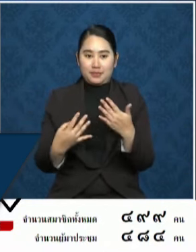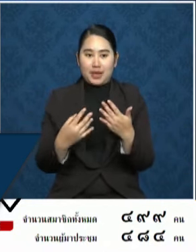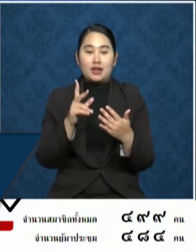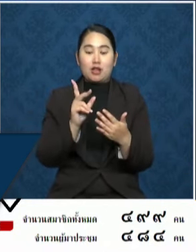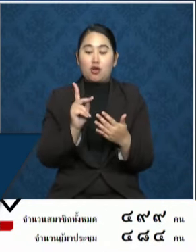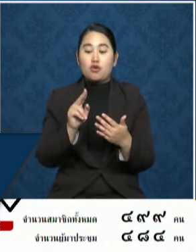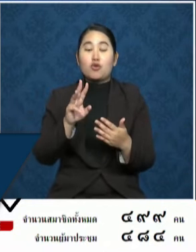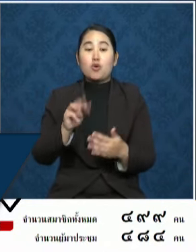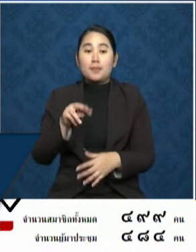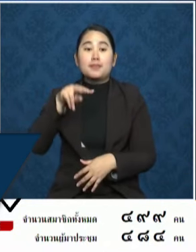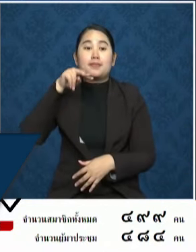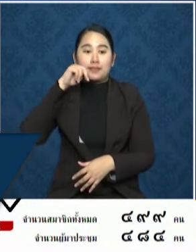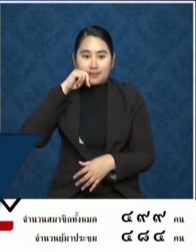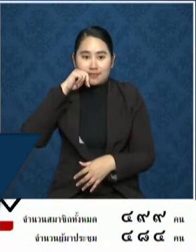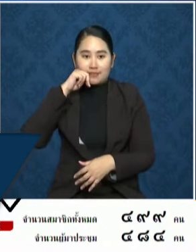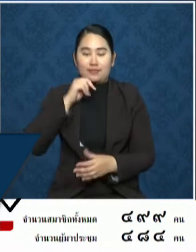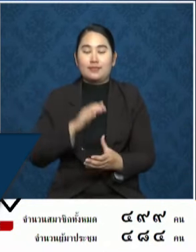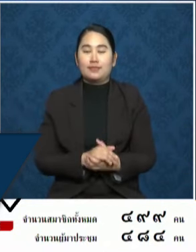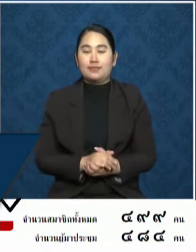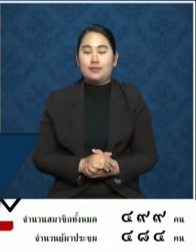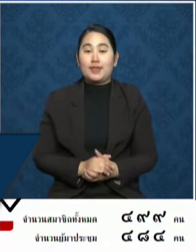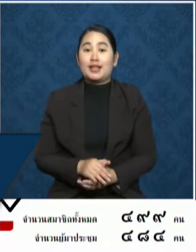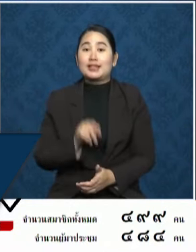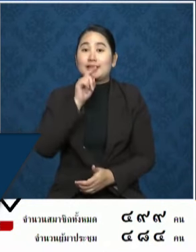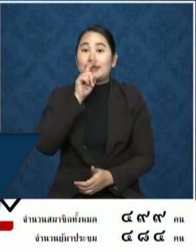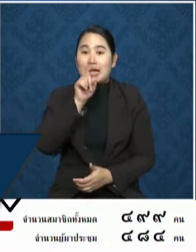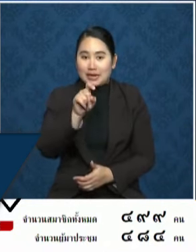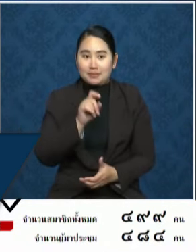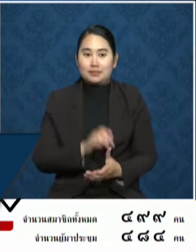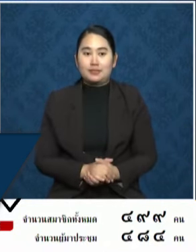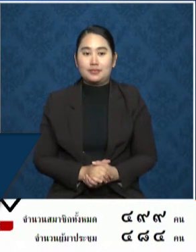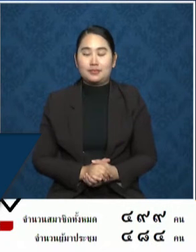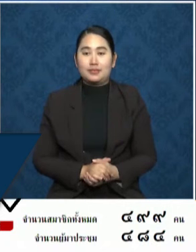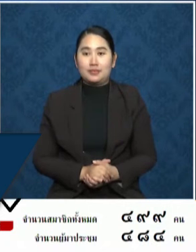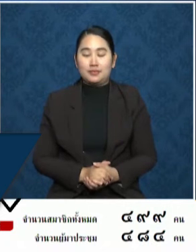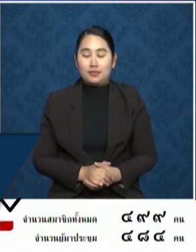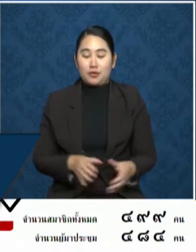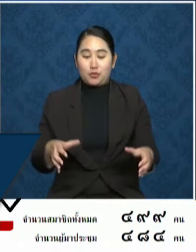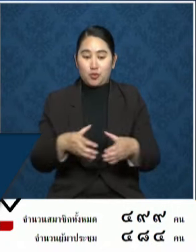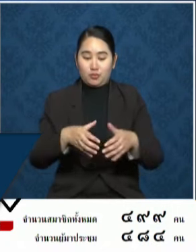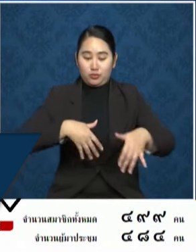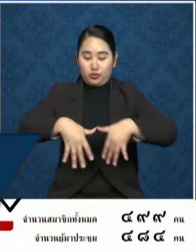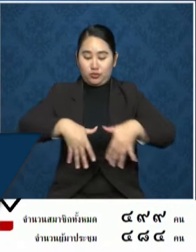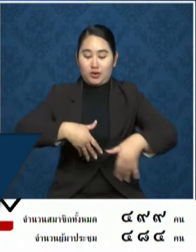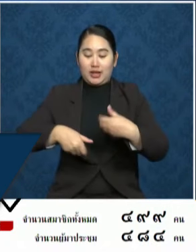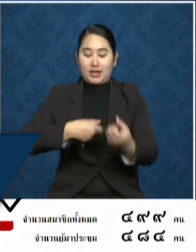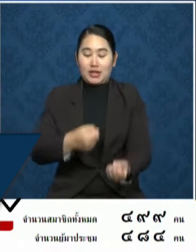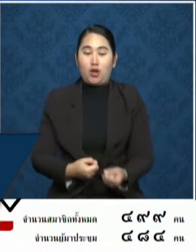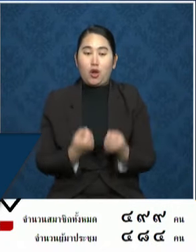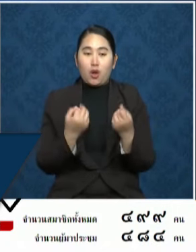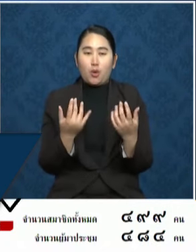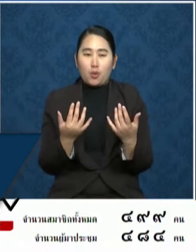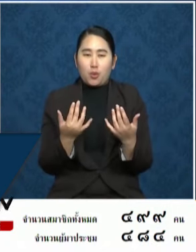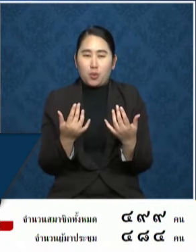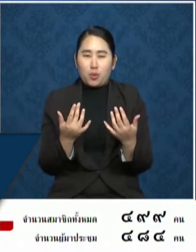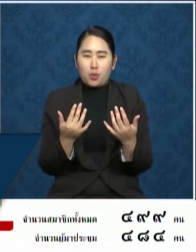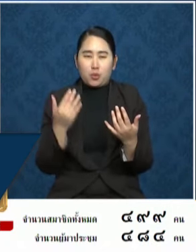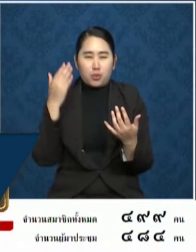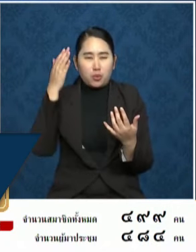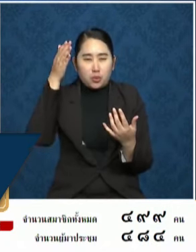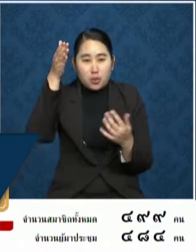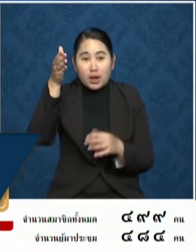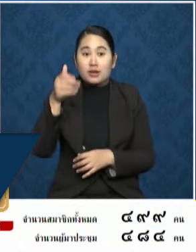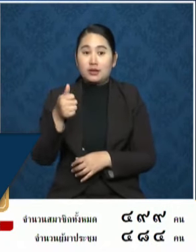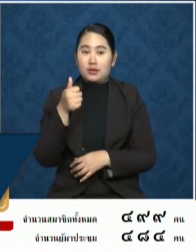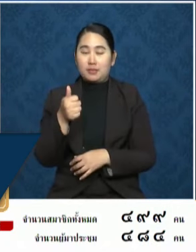ตามงบประมาณที่จัดสรรขอถามง่ายๆเลยครับถ้าเราเป็นเกษตรกรกันเรารอกันไหวไหมครับแล้วเมื่อไหร่มันจะ